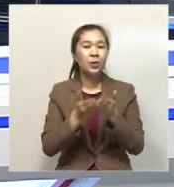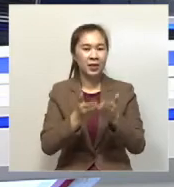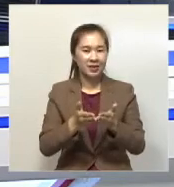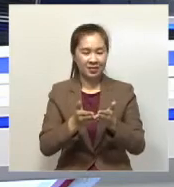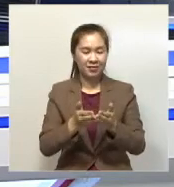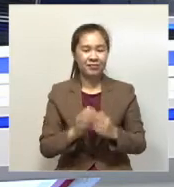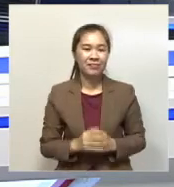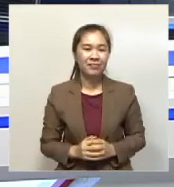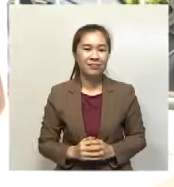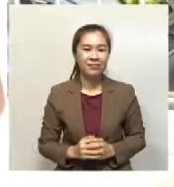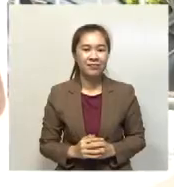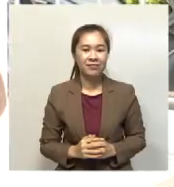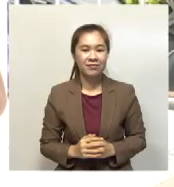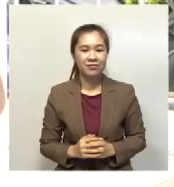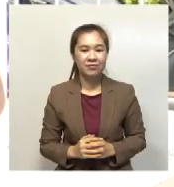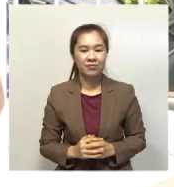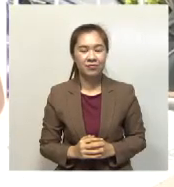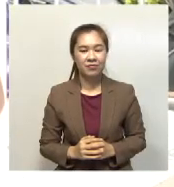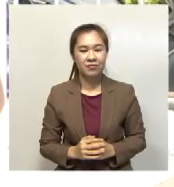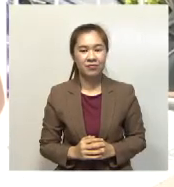ค่ะ